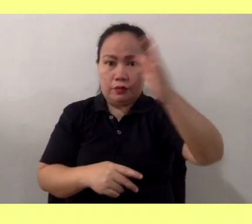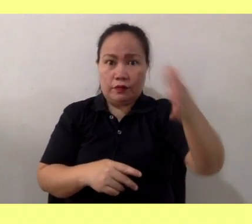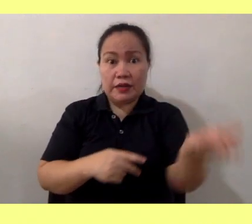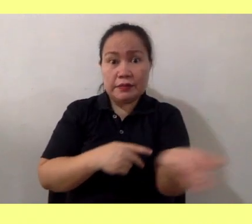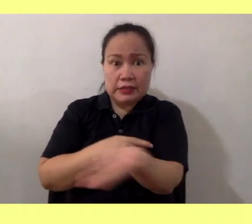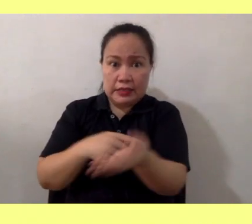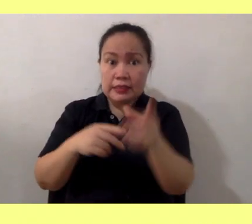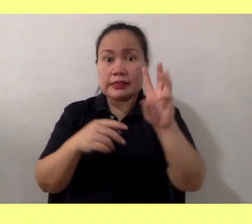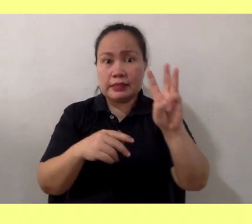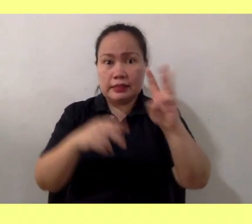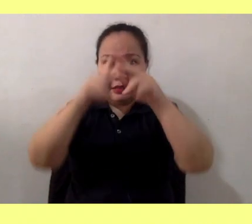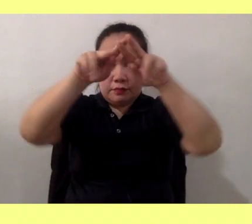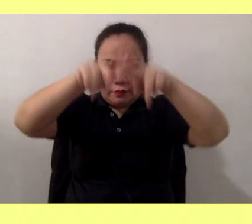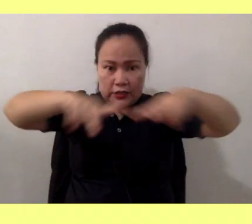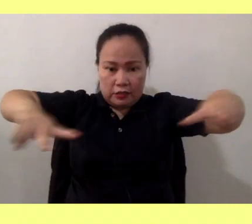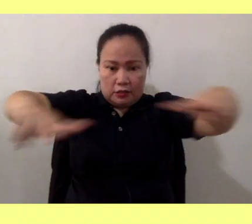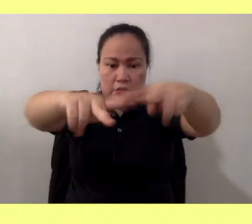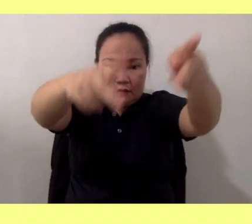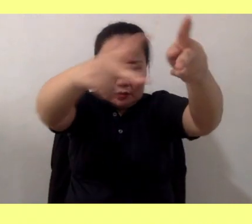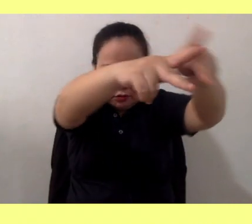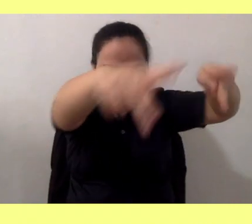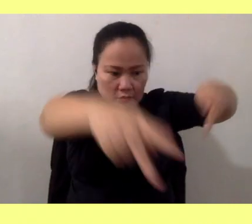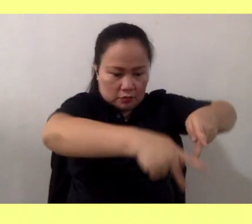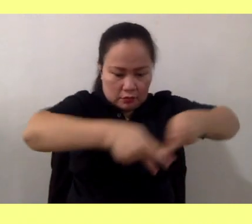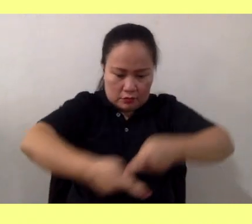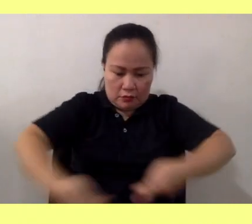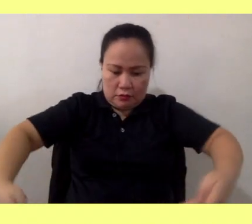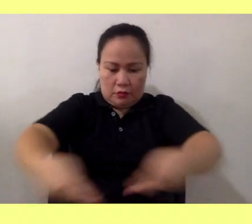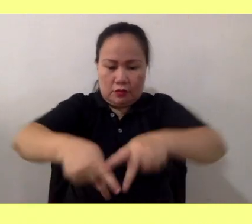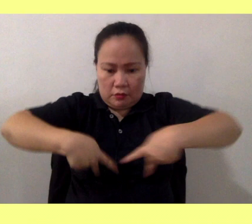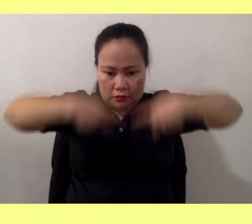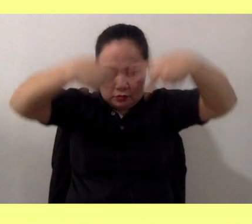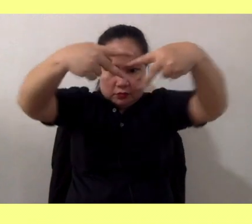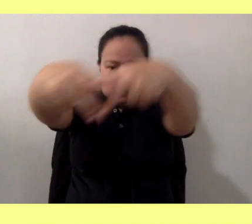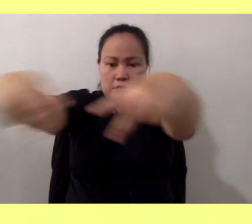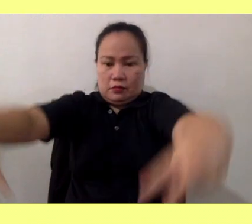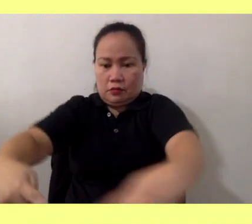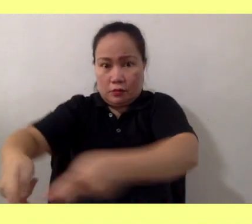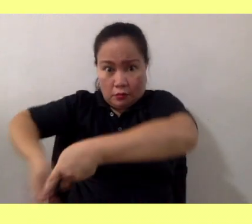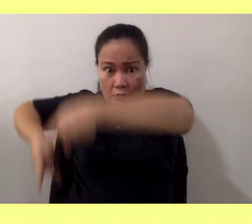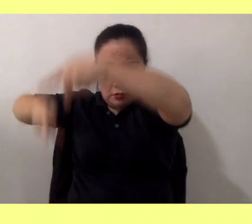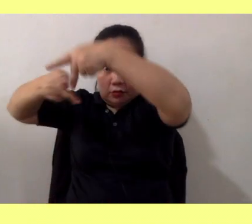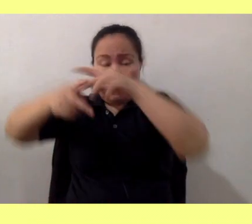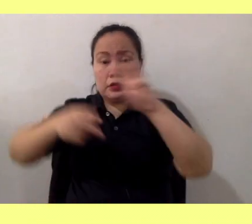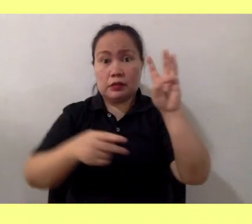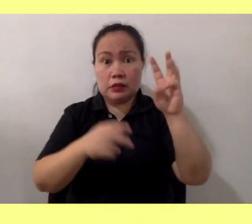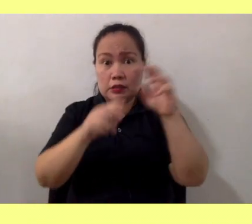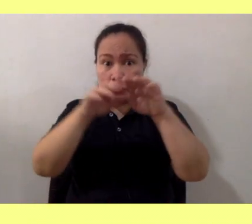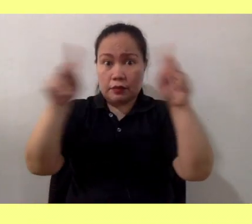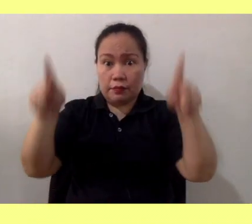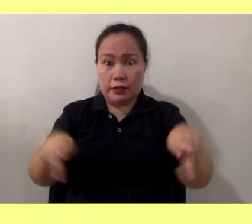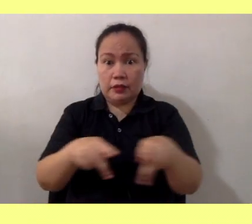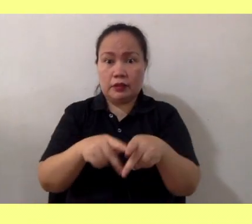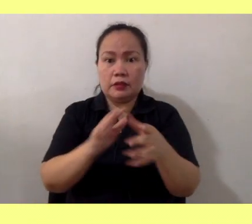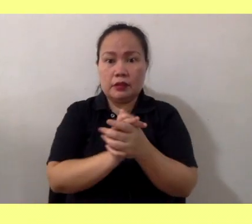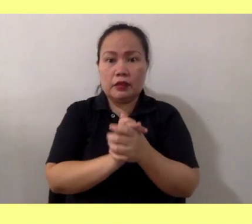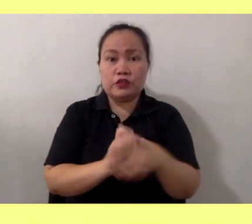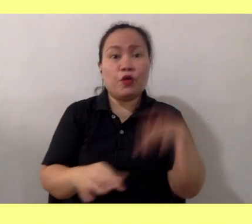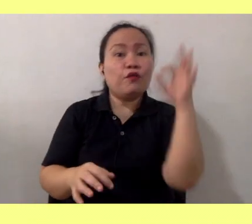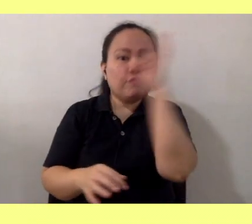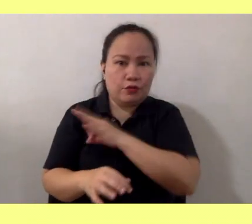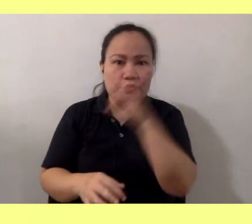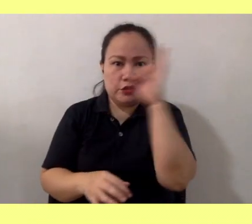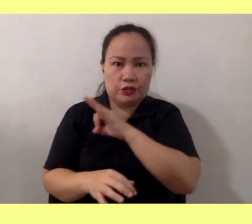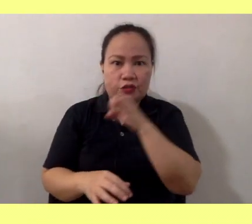K. Si A, R, Z, ito yung plane niya. Okay? Si K,